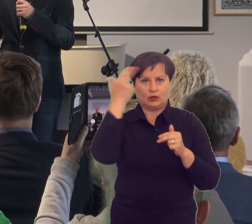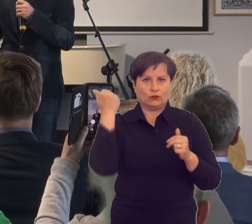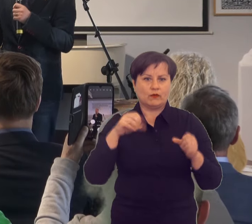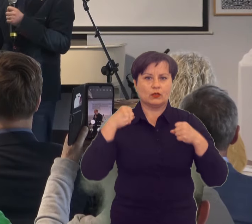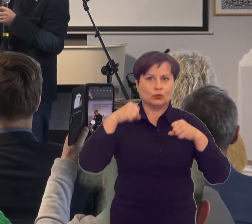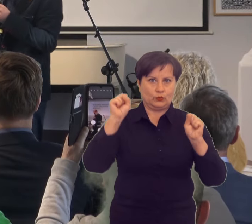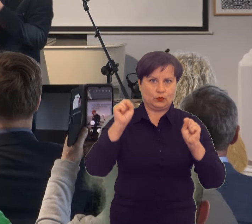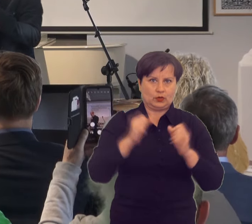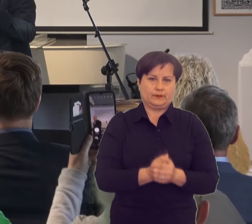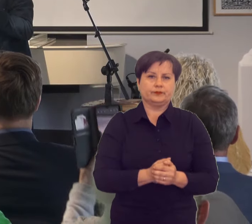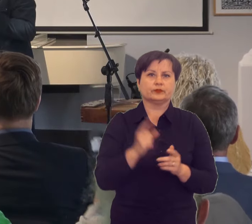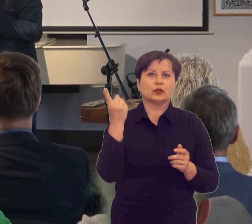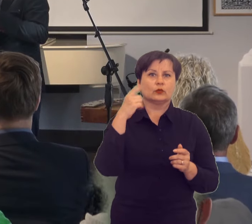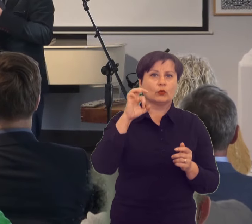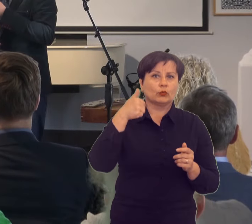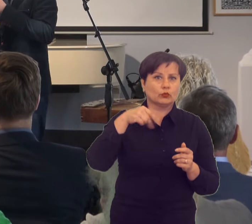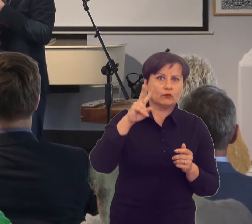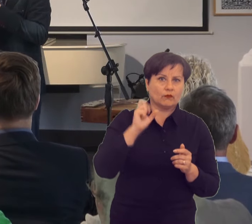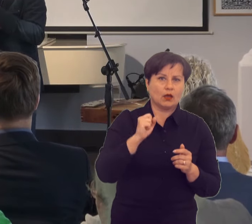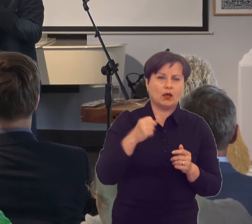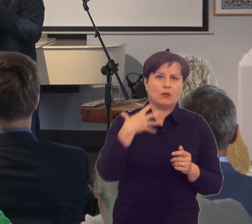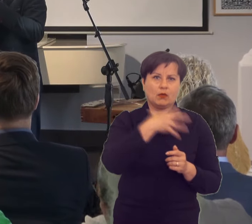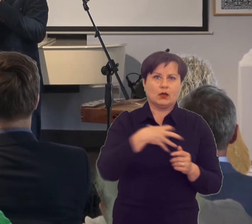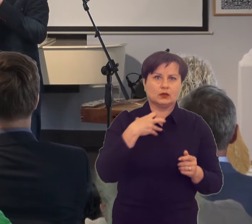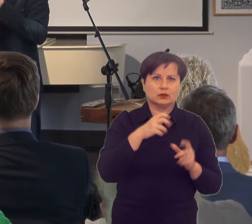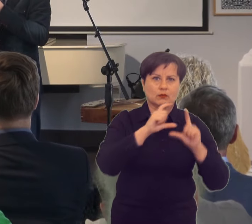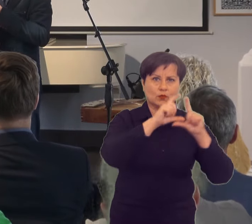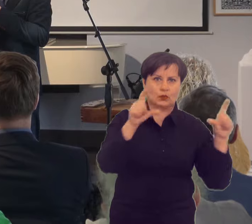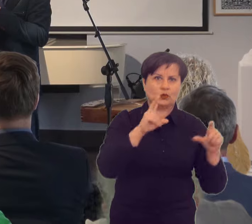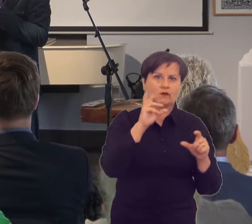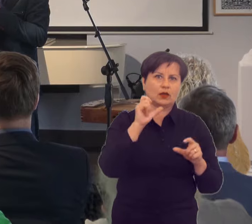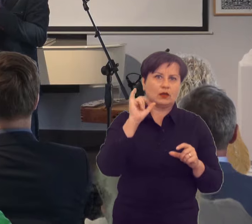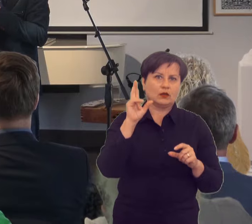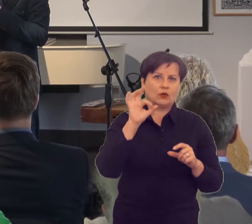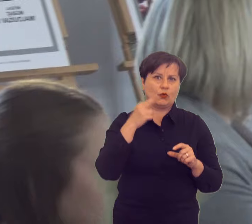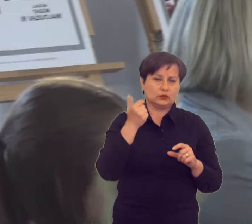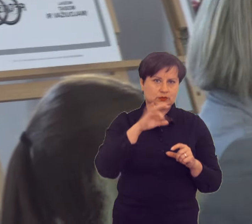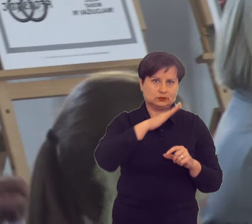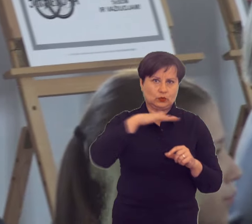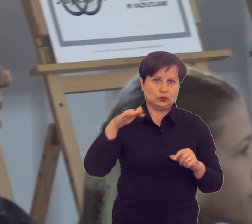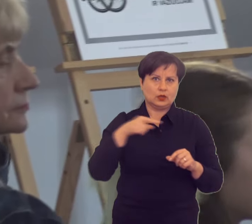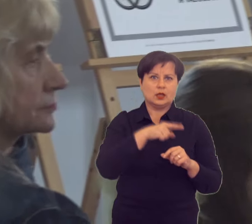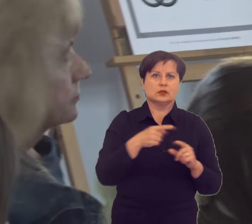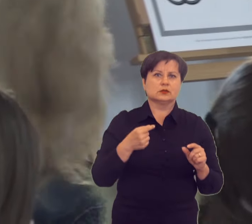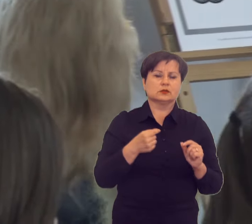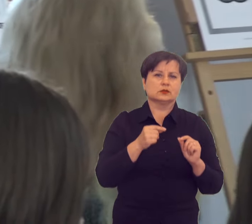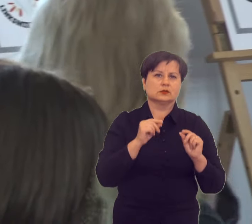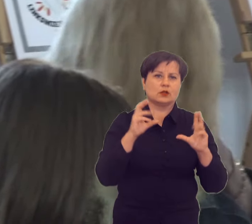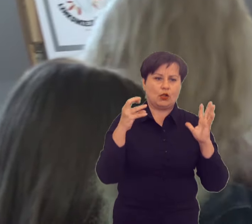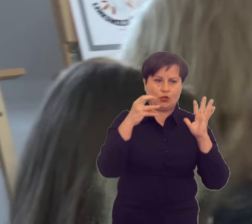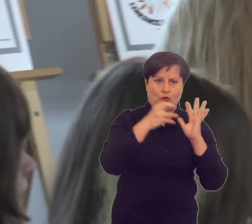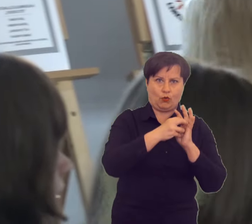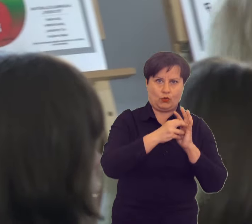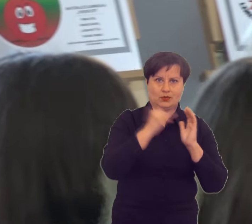lietuviškai nugalėtojai. Nugalėtojai yra Dotnuvos pagrindinės mokyklos mokinys Vytautas Valikonis, sukūrė savo